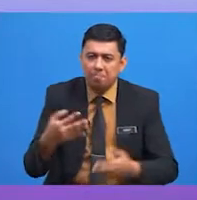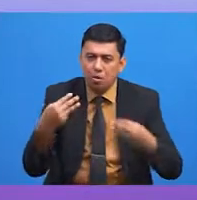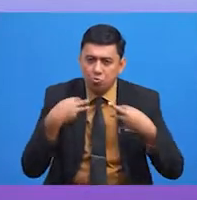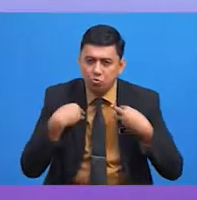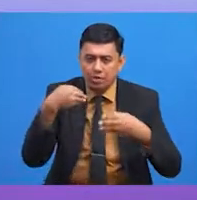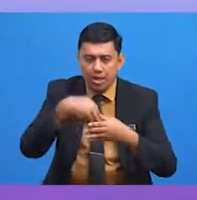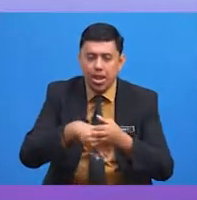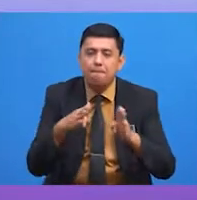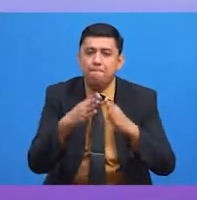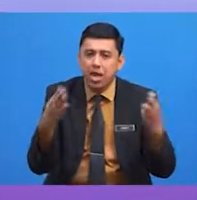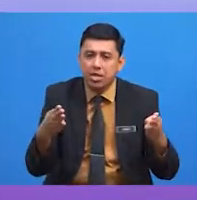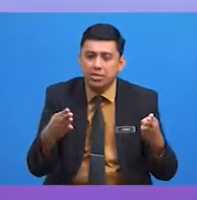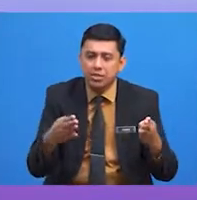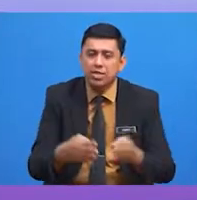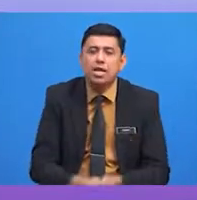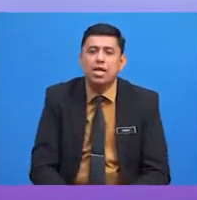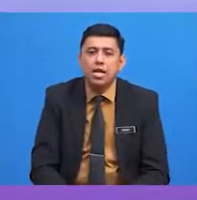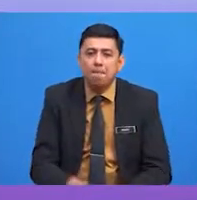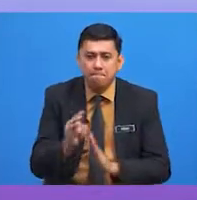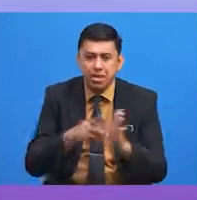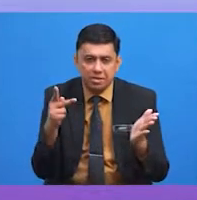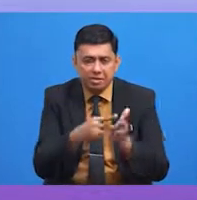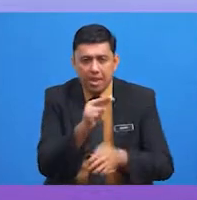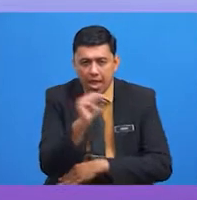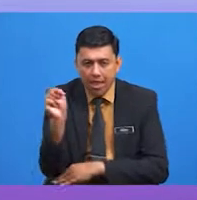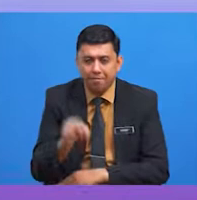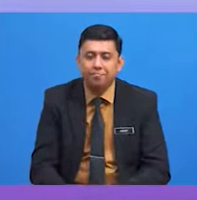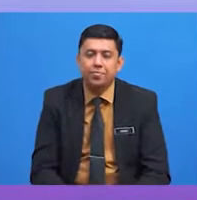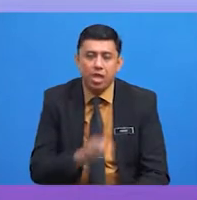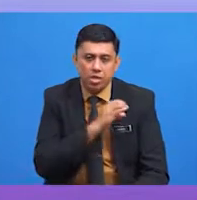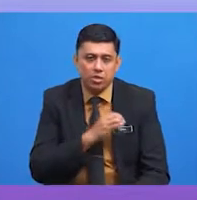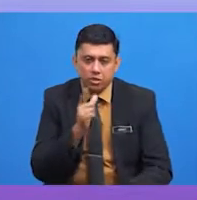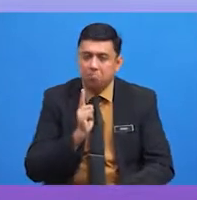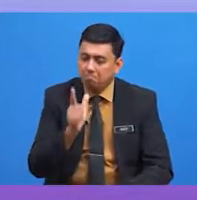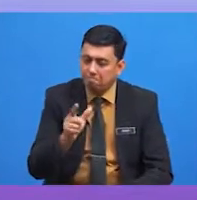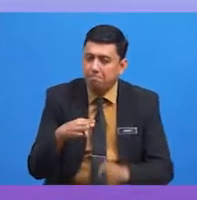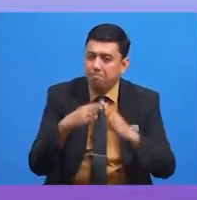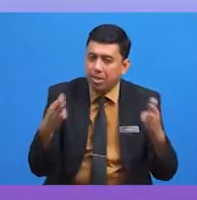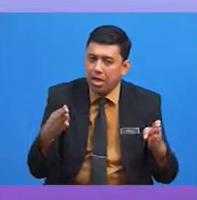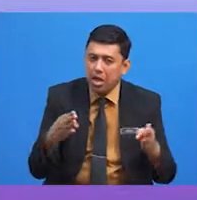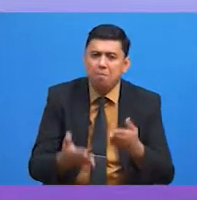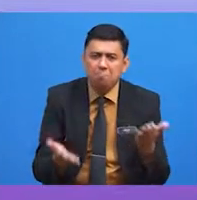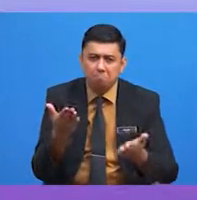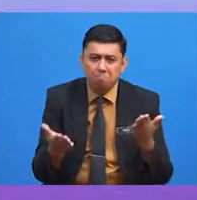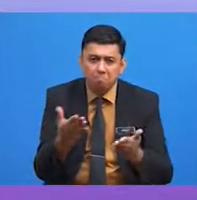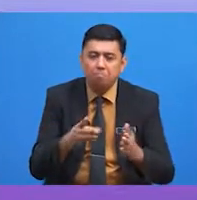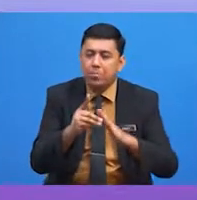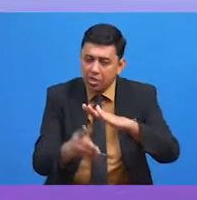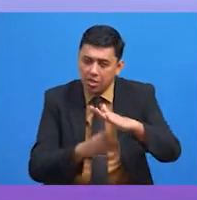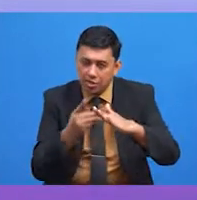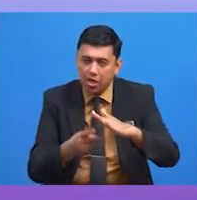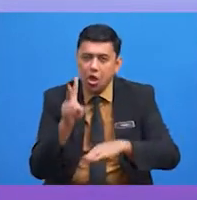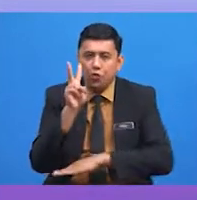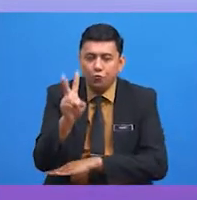bahasa berkenaan. Ciri laras bahasa dipertimbangkan berdasarkan